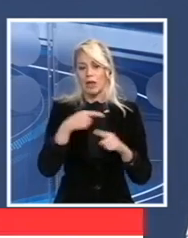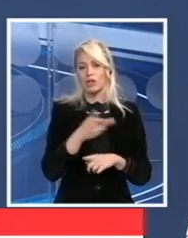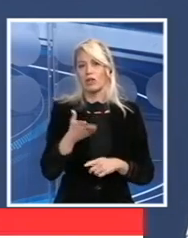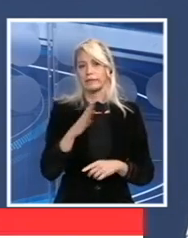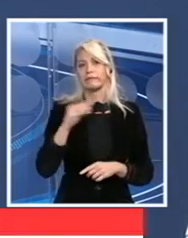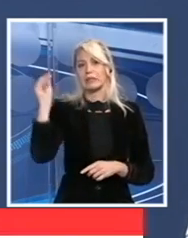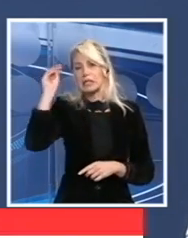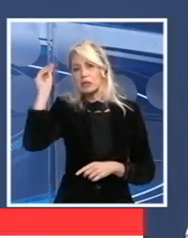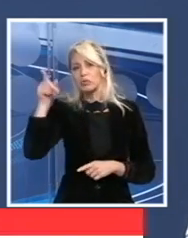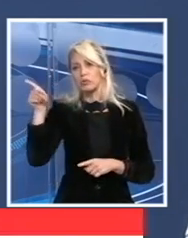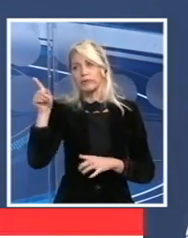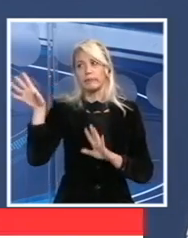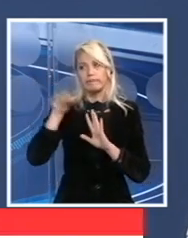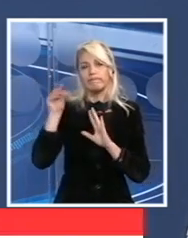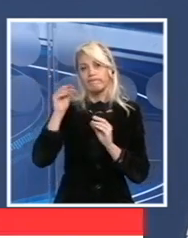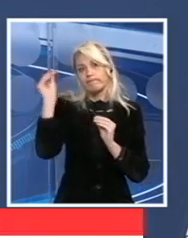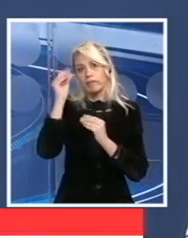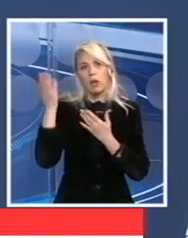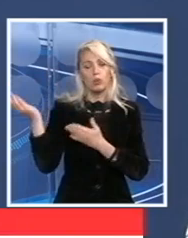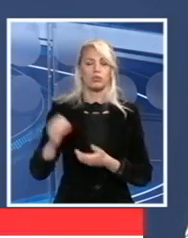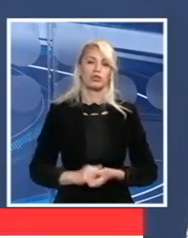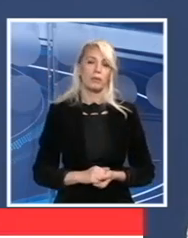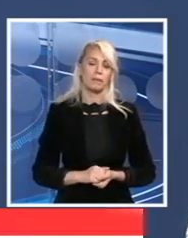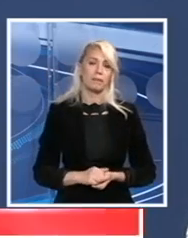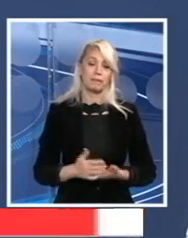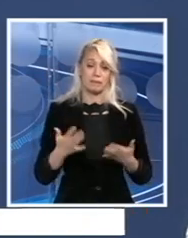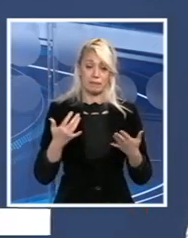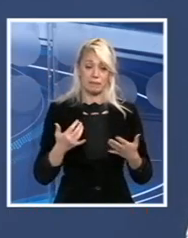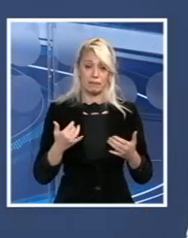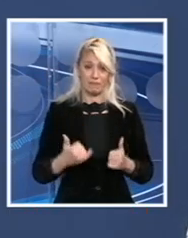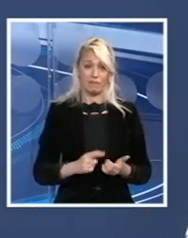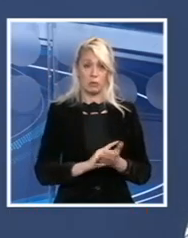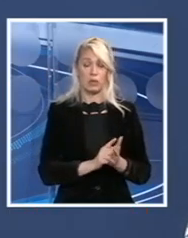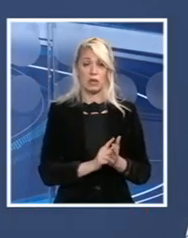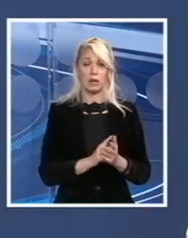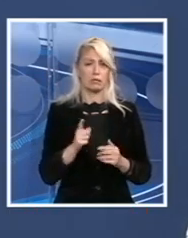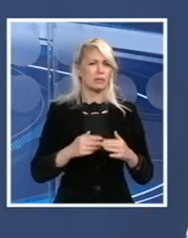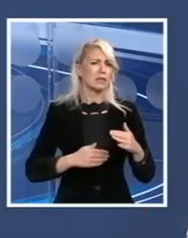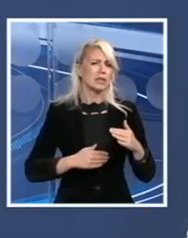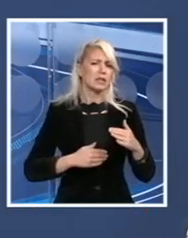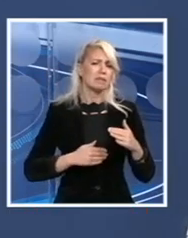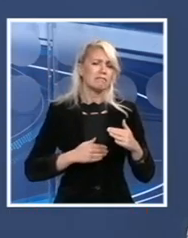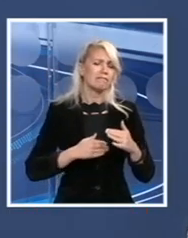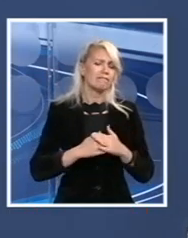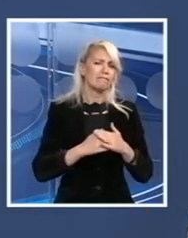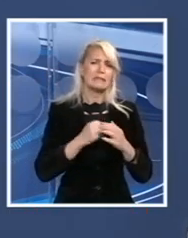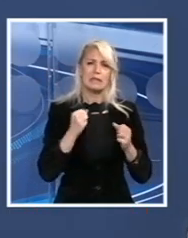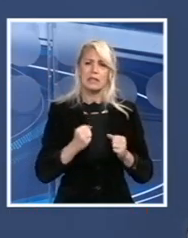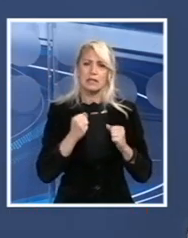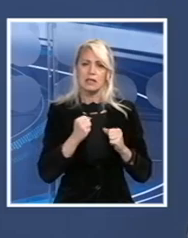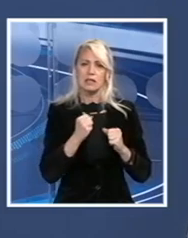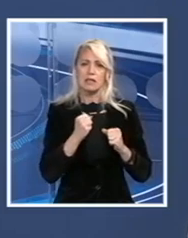iskustvu, ali u ovom momentu jesu maksimalne mere predostrožnosti